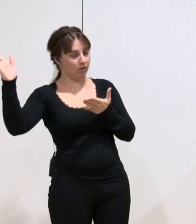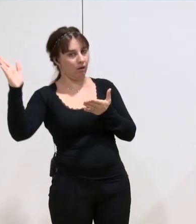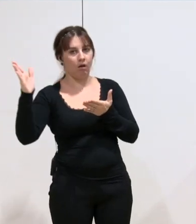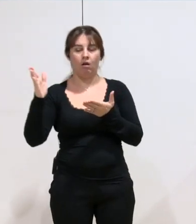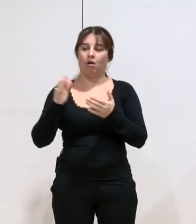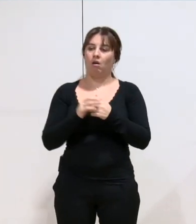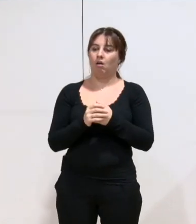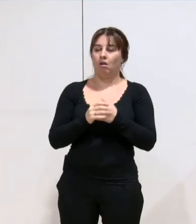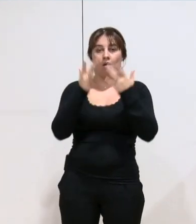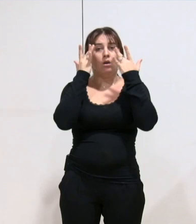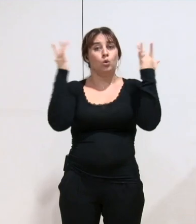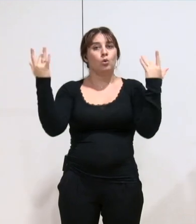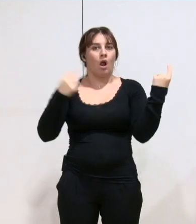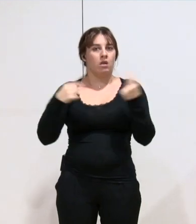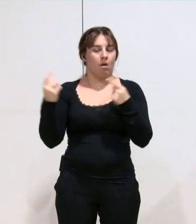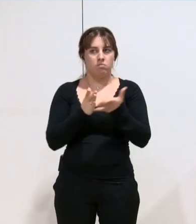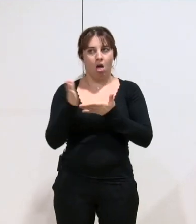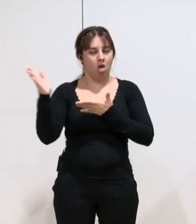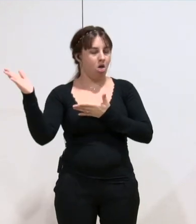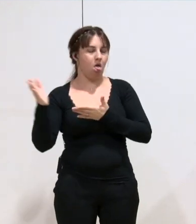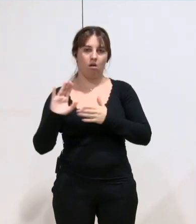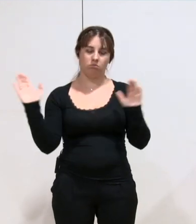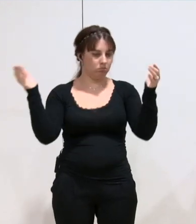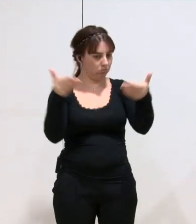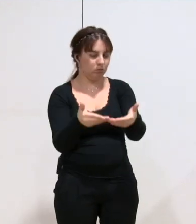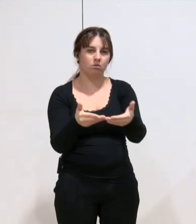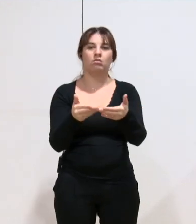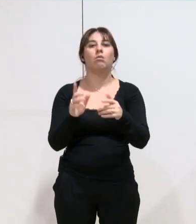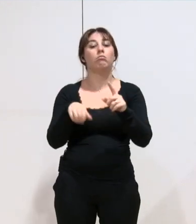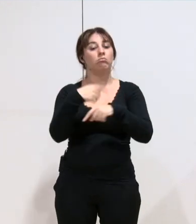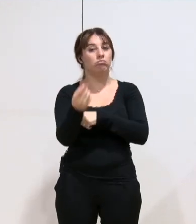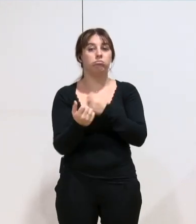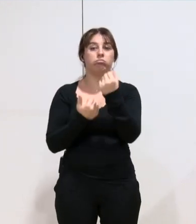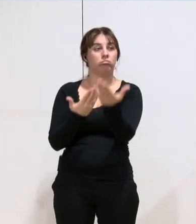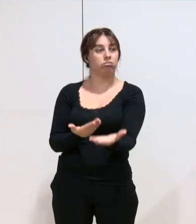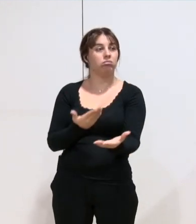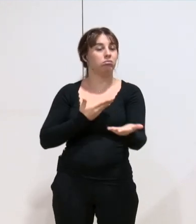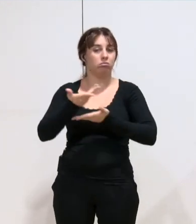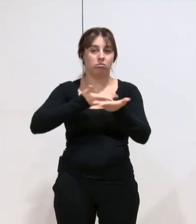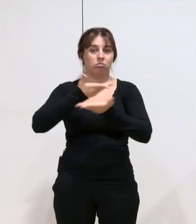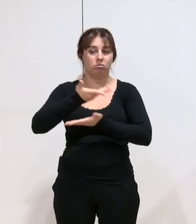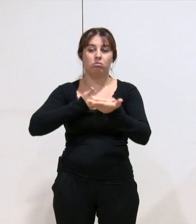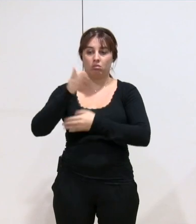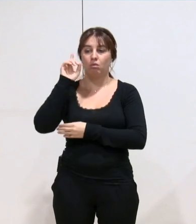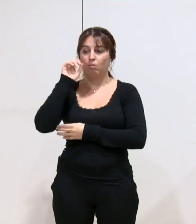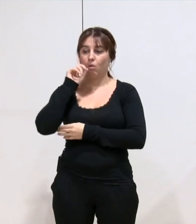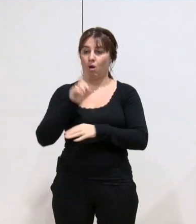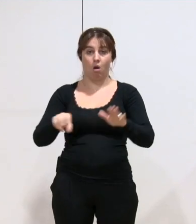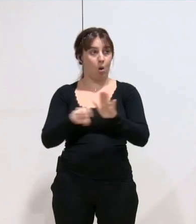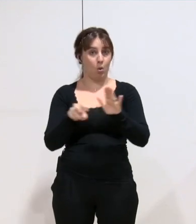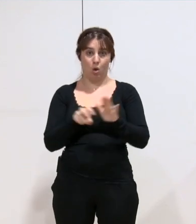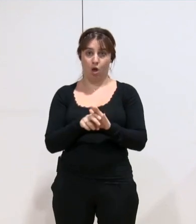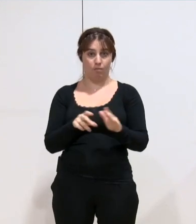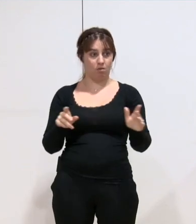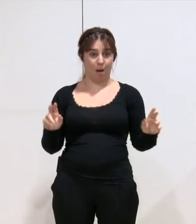sur le débat culturel, nous aurons évidemment l'occasion d'en reparler, puisque cela anime de fait la place grenobloise, ça anime